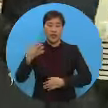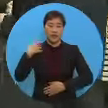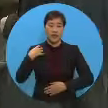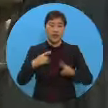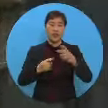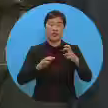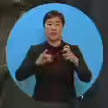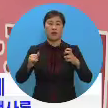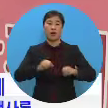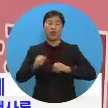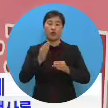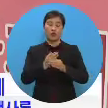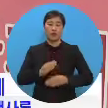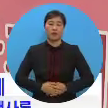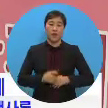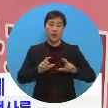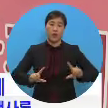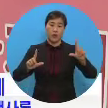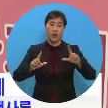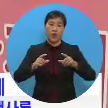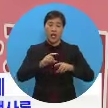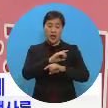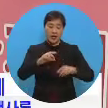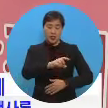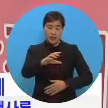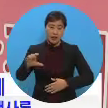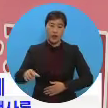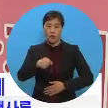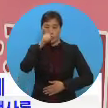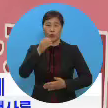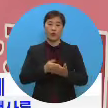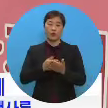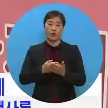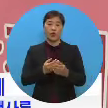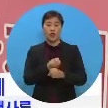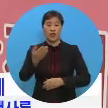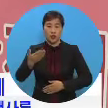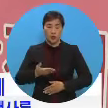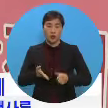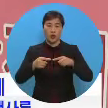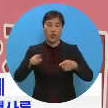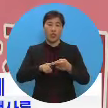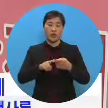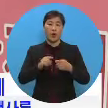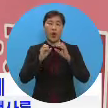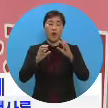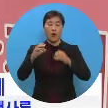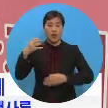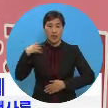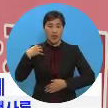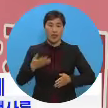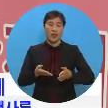있습니다. 평소 각 지역의 주요 소식들을 전해주고 주요 도정에 대해서도 홍보를 해주시는 우리 도민